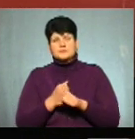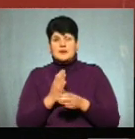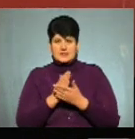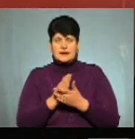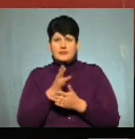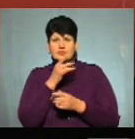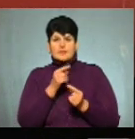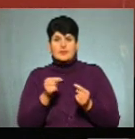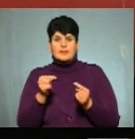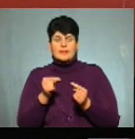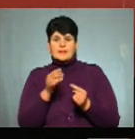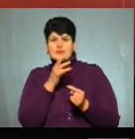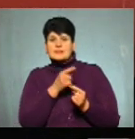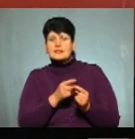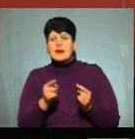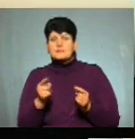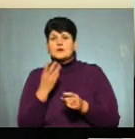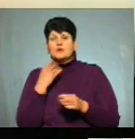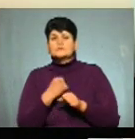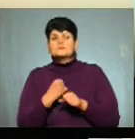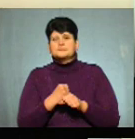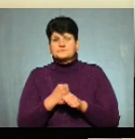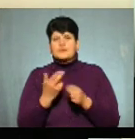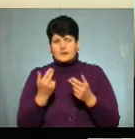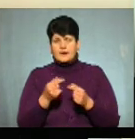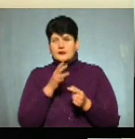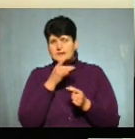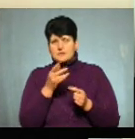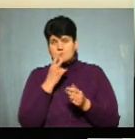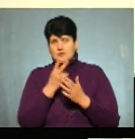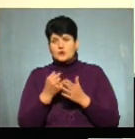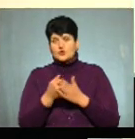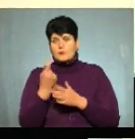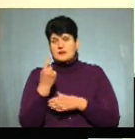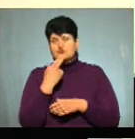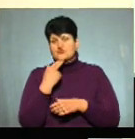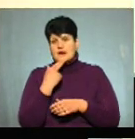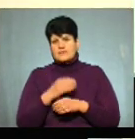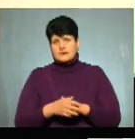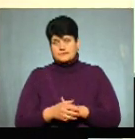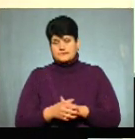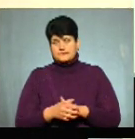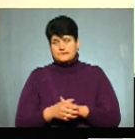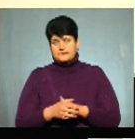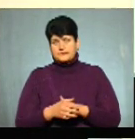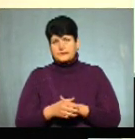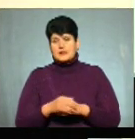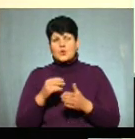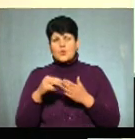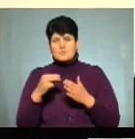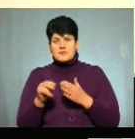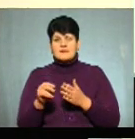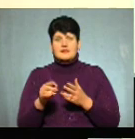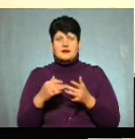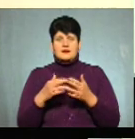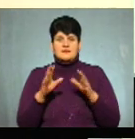термін для реалізації цього рішення? Так, термін ми передбачили до 1 червня. Безпосередньо закупівля, придбання